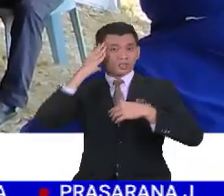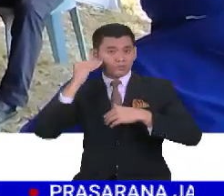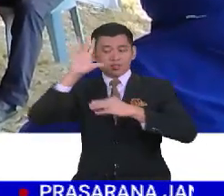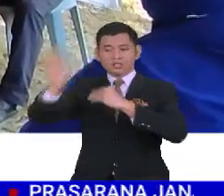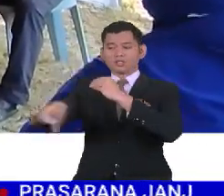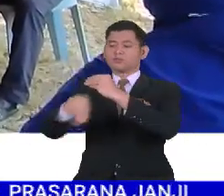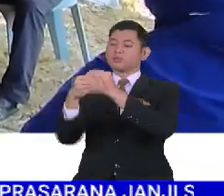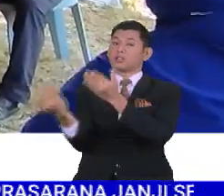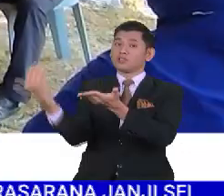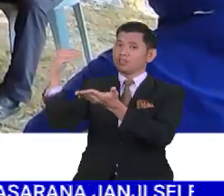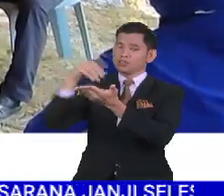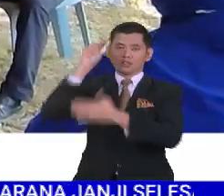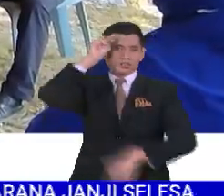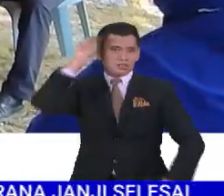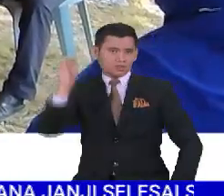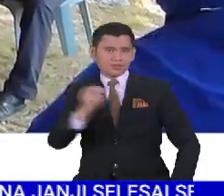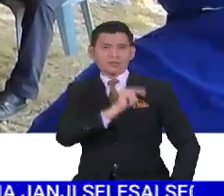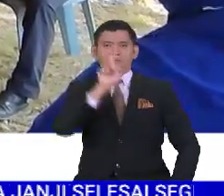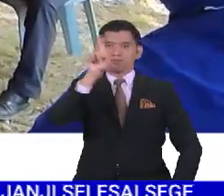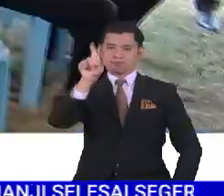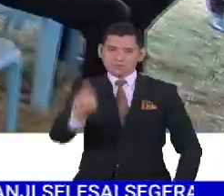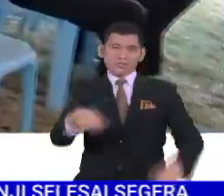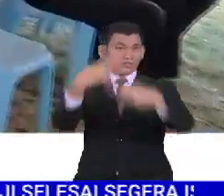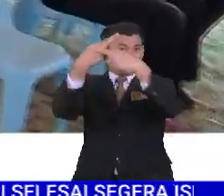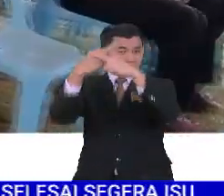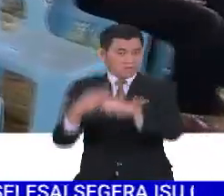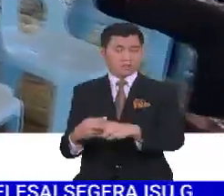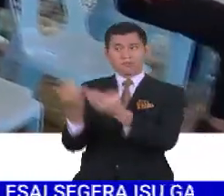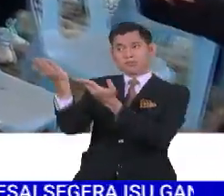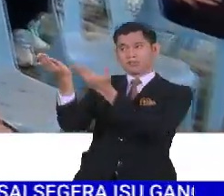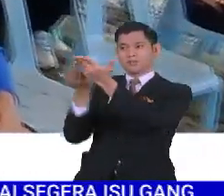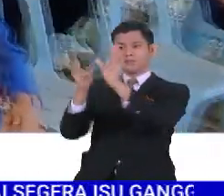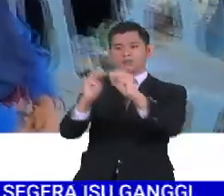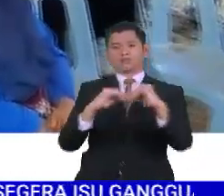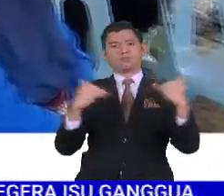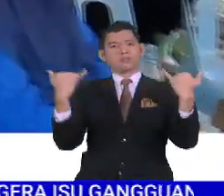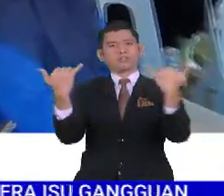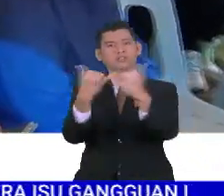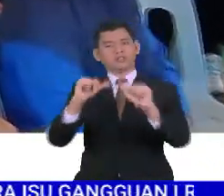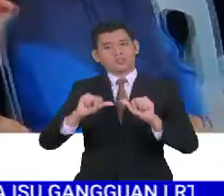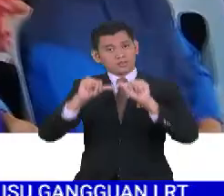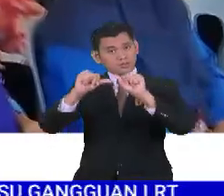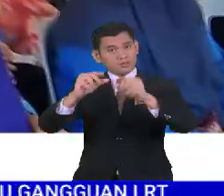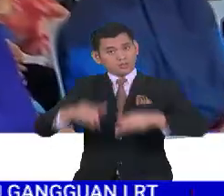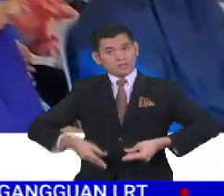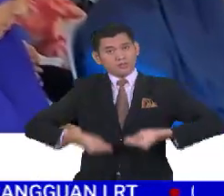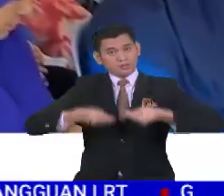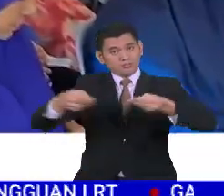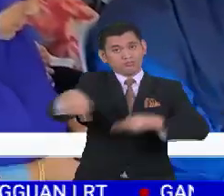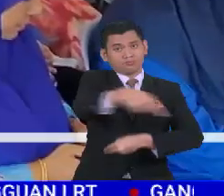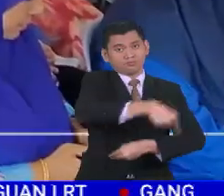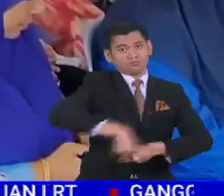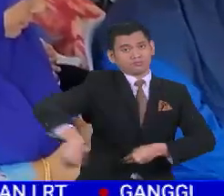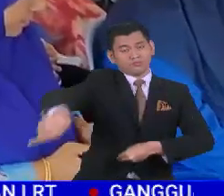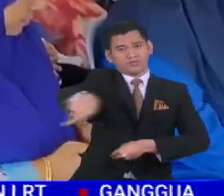Tambah beliau, bagaimanapun niat perlu diperbetulkan untuk memastikan khidmat masyarakat terus diberikan. Beliau berkata demikian